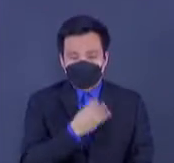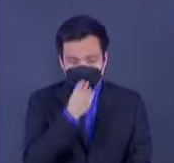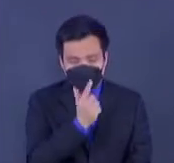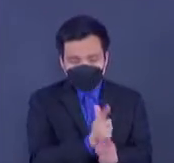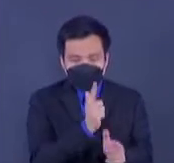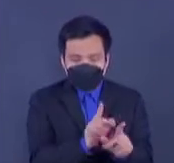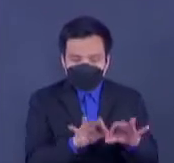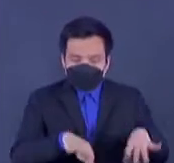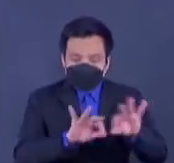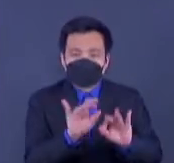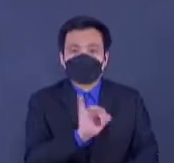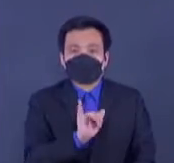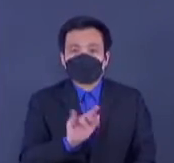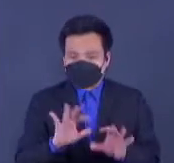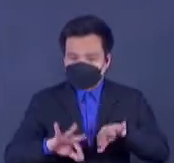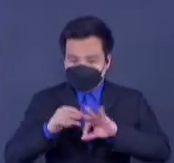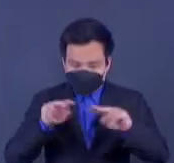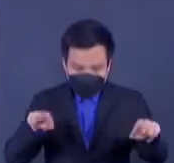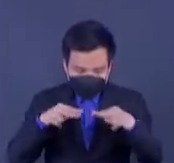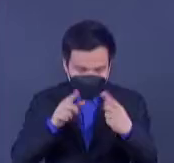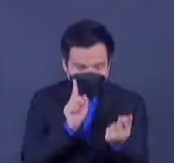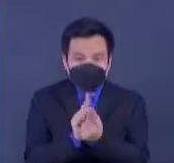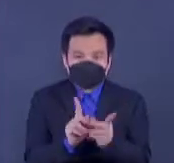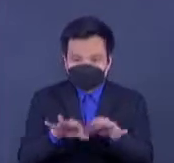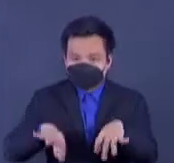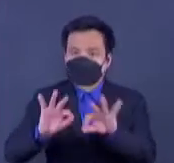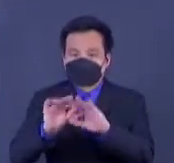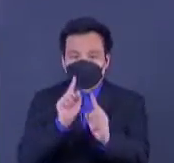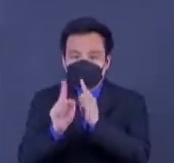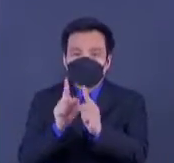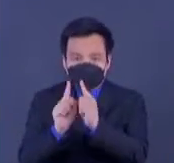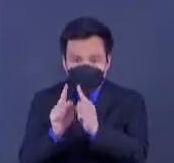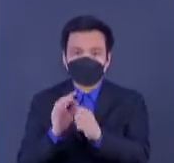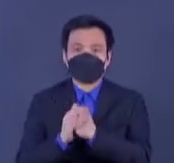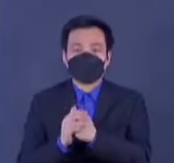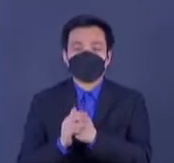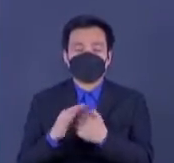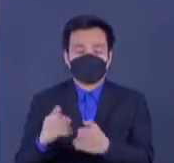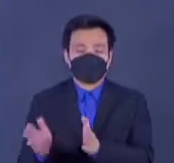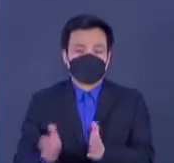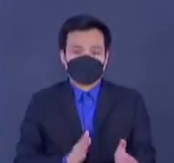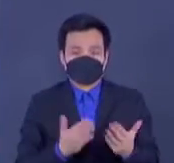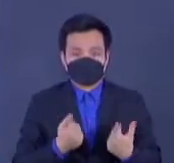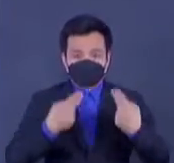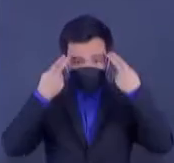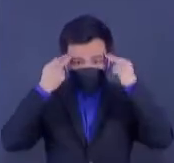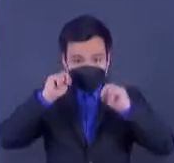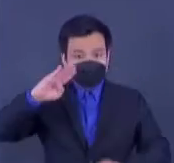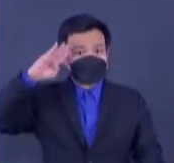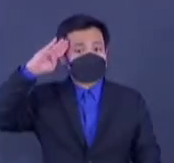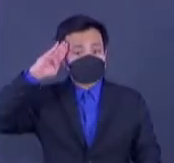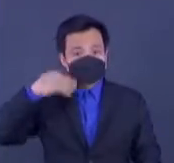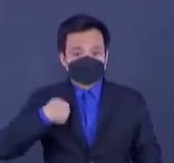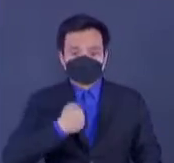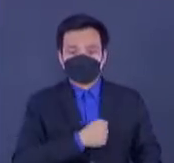อหน้ากันมองตากันเนี่ยสำคัญกว่านะฮะส่วนวันนี้มีภารกิจของท่านนายกครับพลเอกประยุทธ์จันทร์โอชาการเดินทางไป